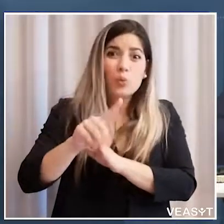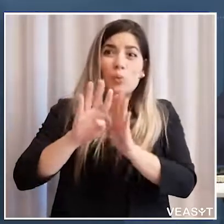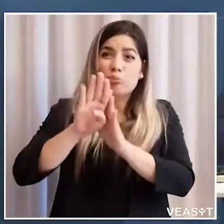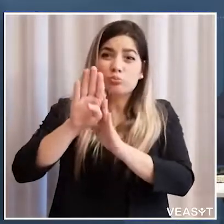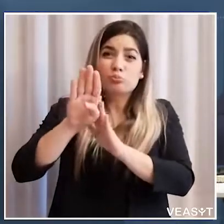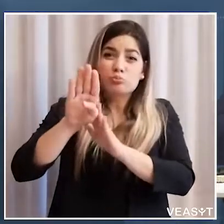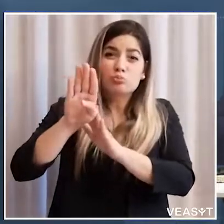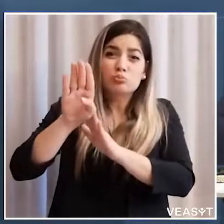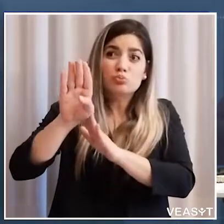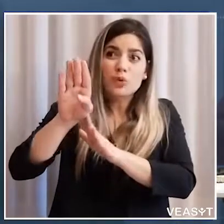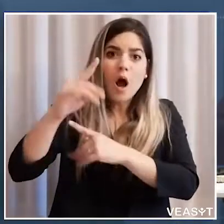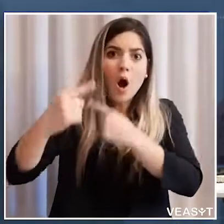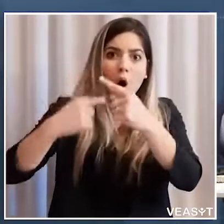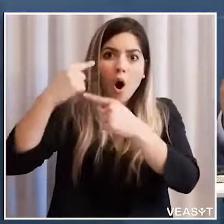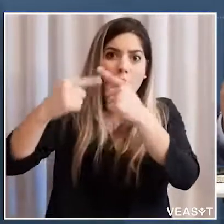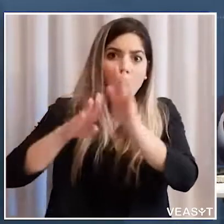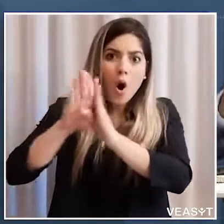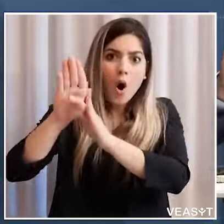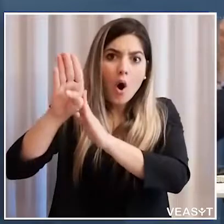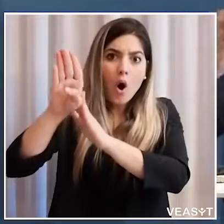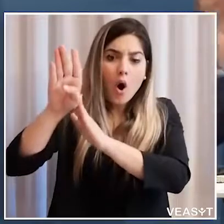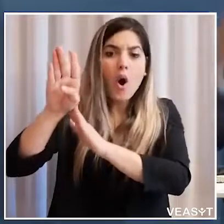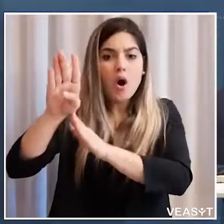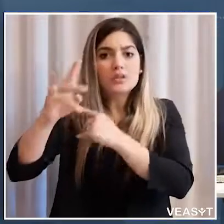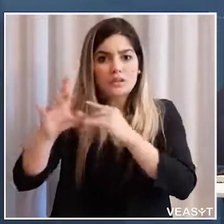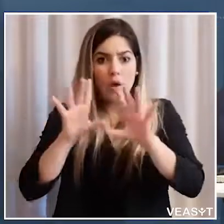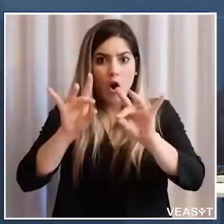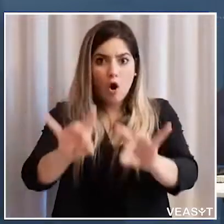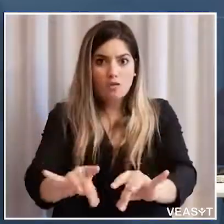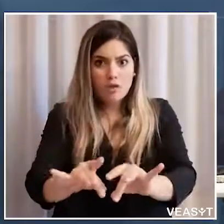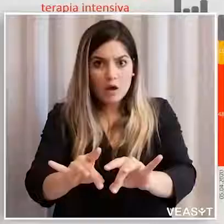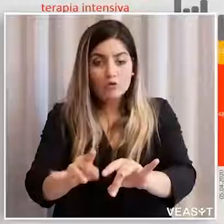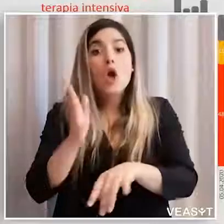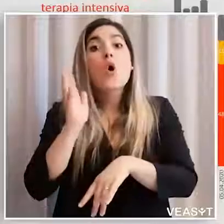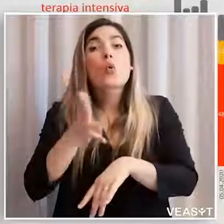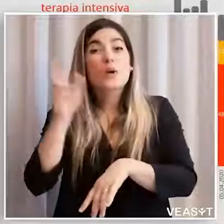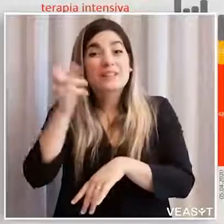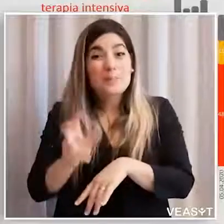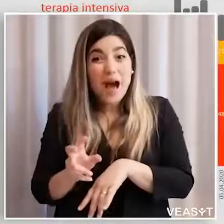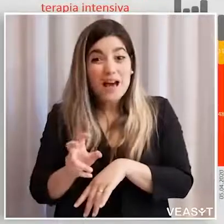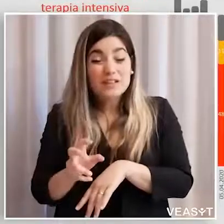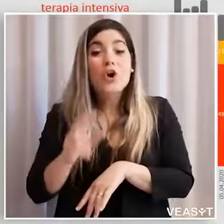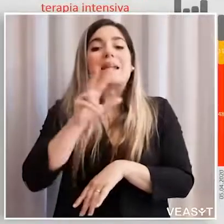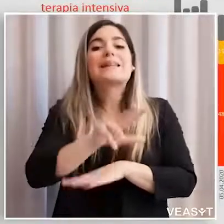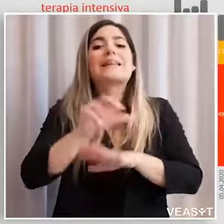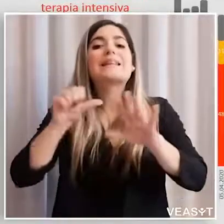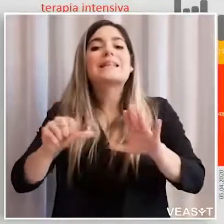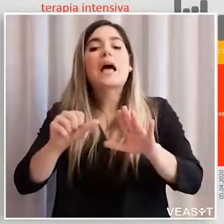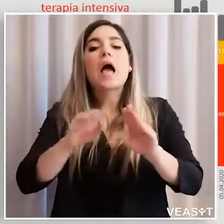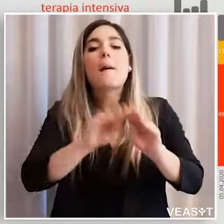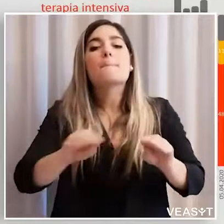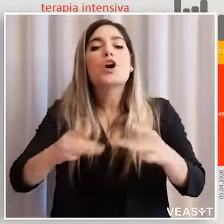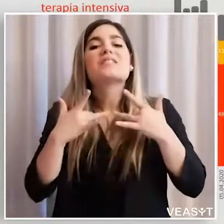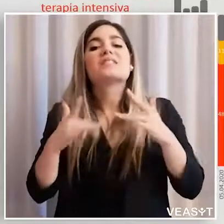41 nuove case è sempre così continuava ad alzarsi il numero dei nuovi casi il 15 marzo avevamo 36